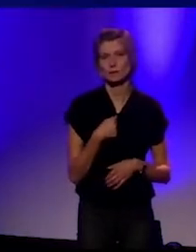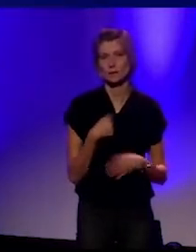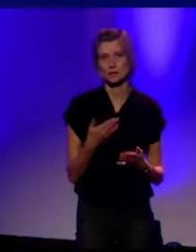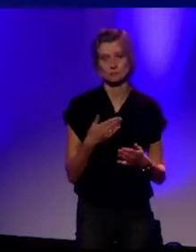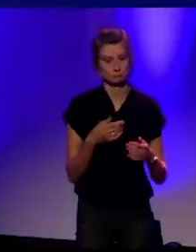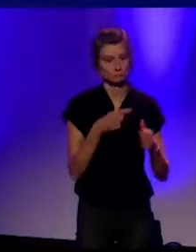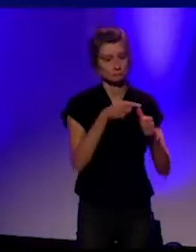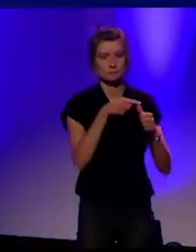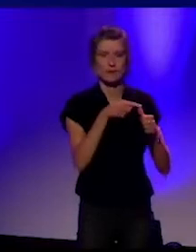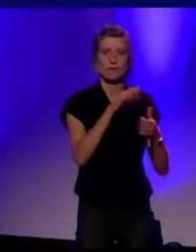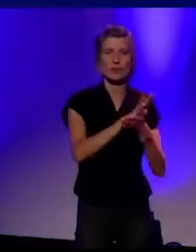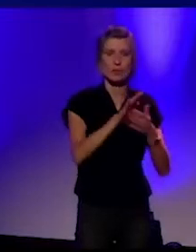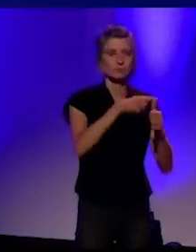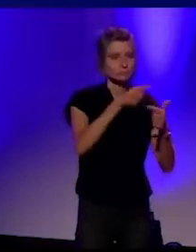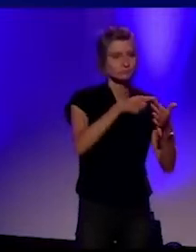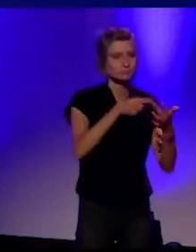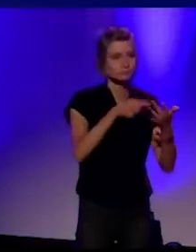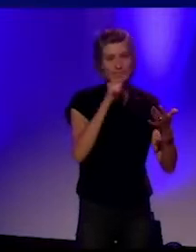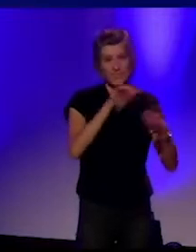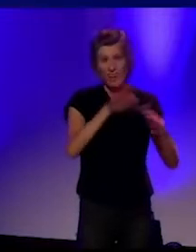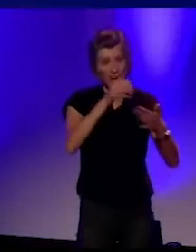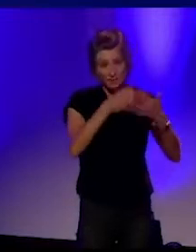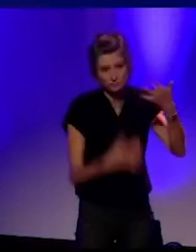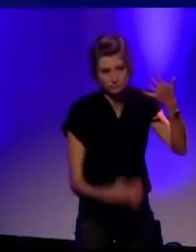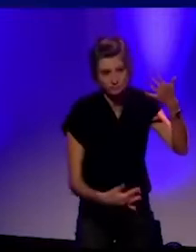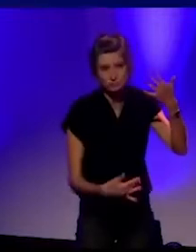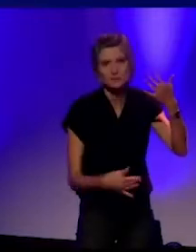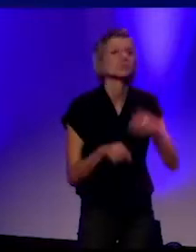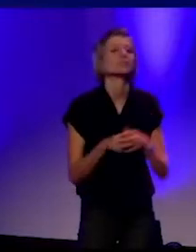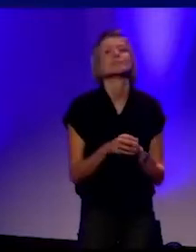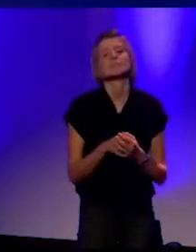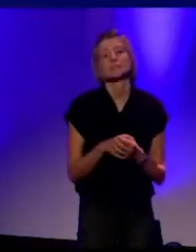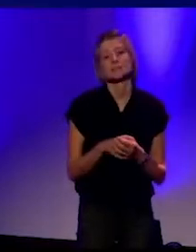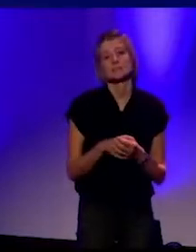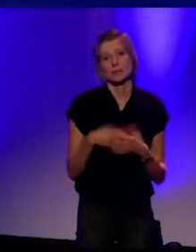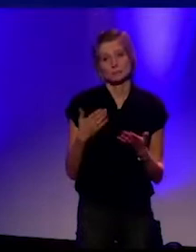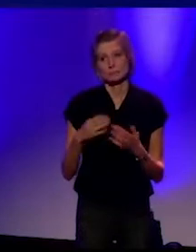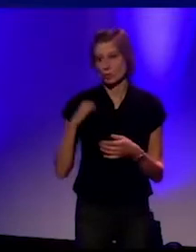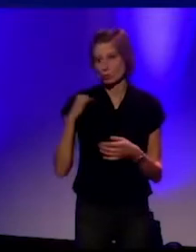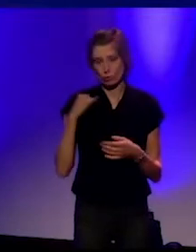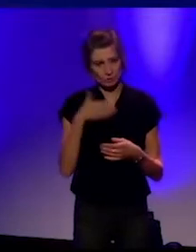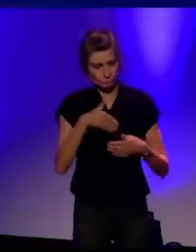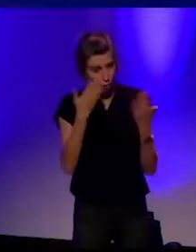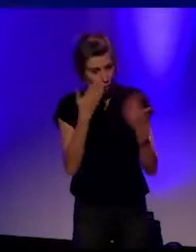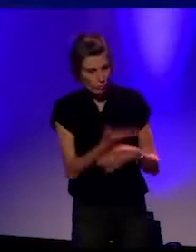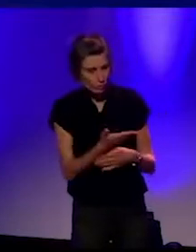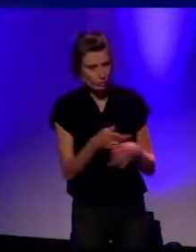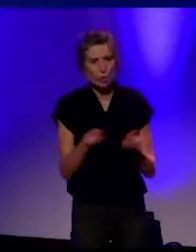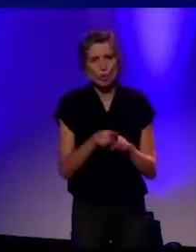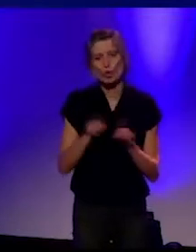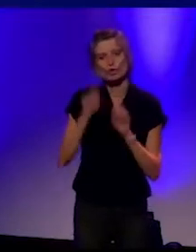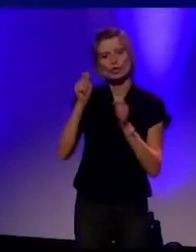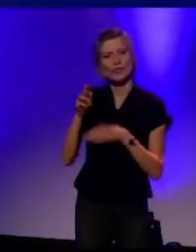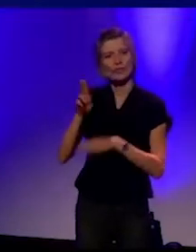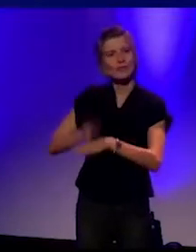mijn opsomming. Je kan datzelfde engagement natuurlijk zien. U heeft Klaas hier gehoord bij onze studentenvertegenwoordigers, die